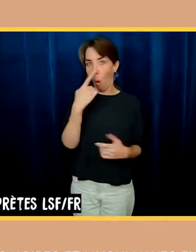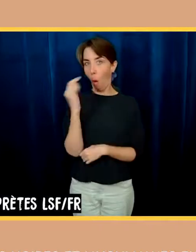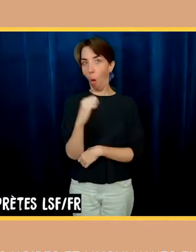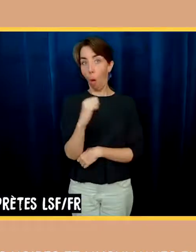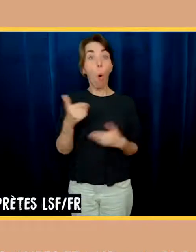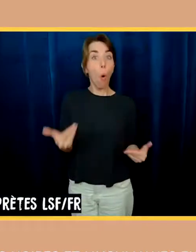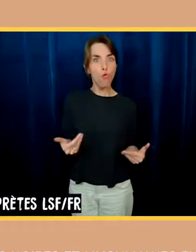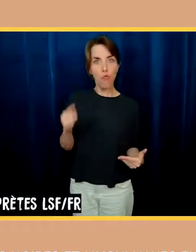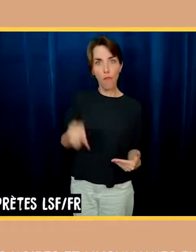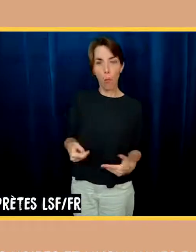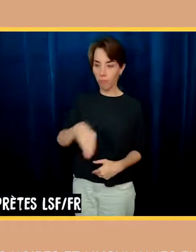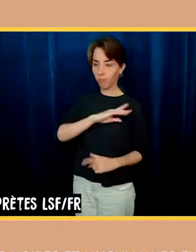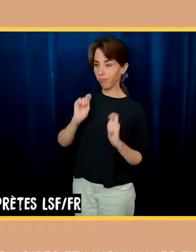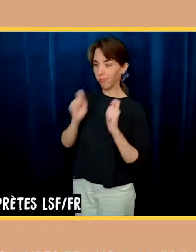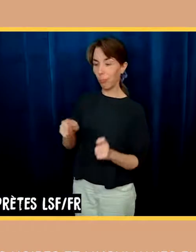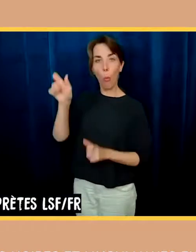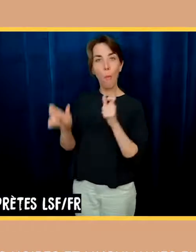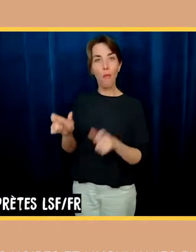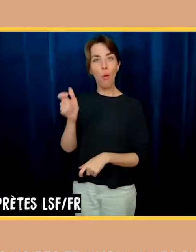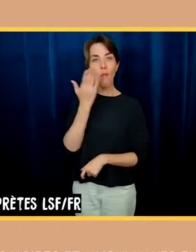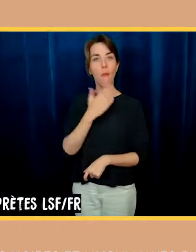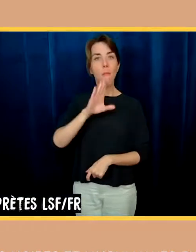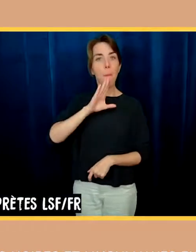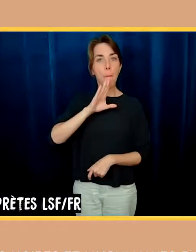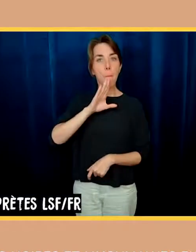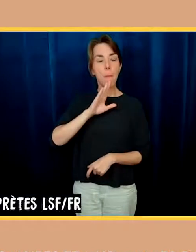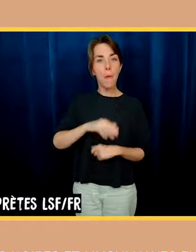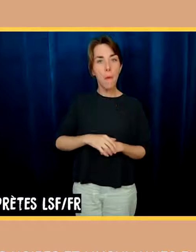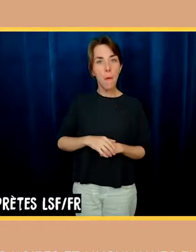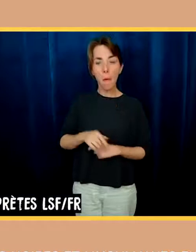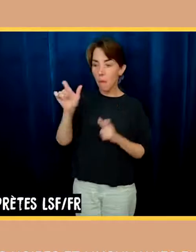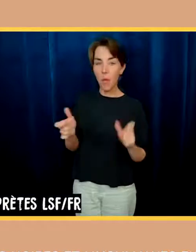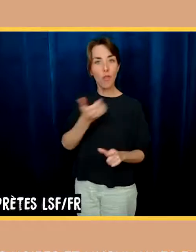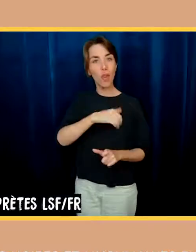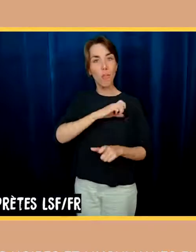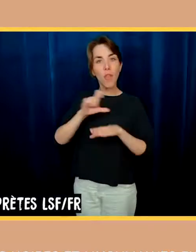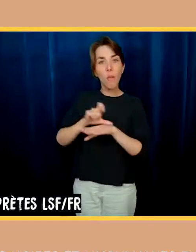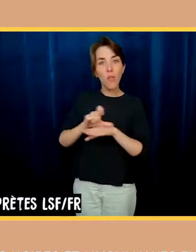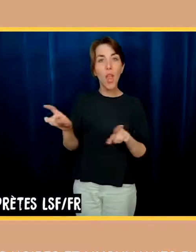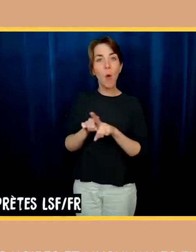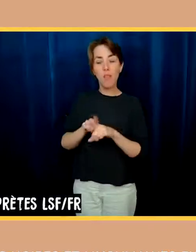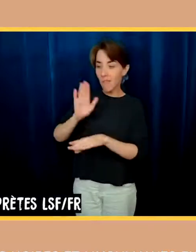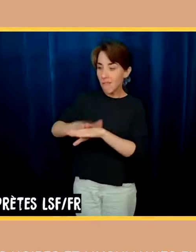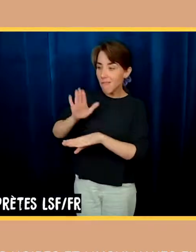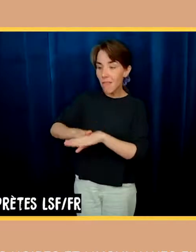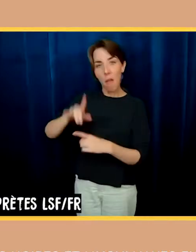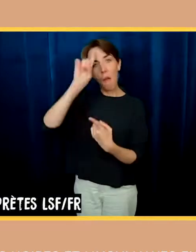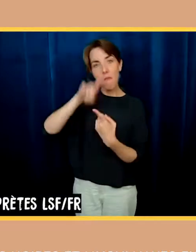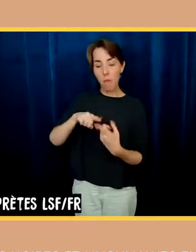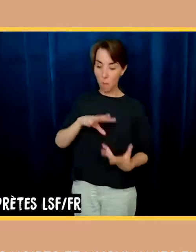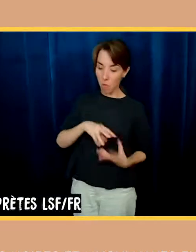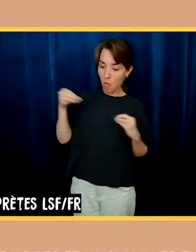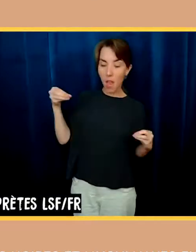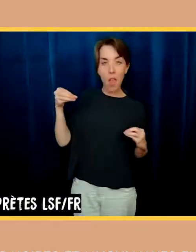des responsables et dirigeants de mosquées. On alerte sur l'impact aussi de cette exclusion sur notre spiritualité et sur notre